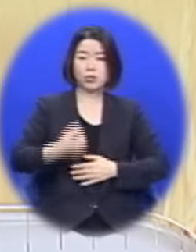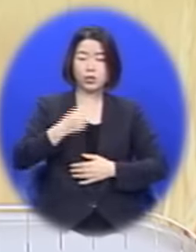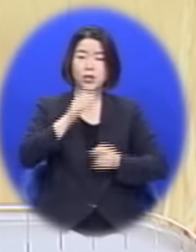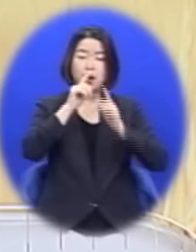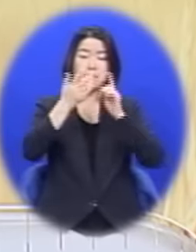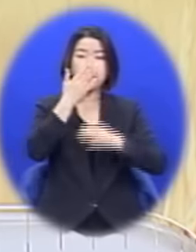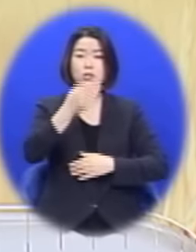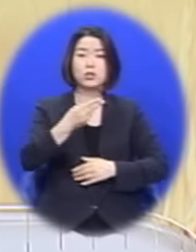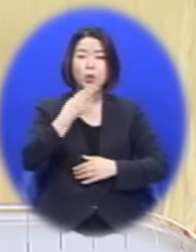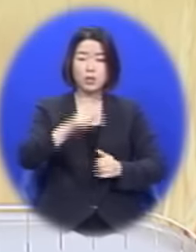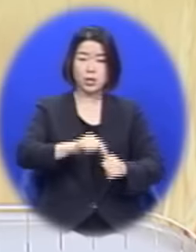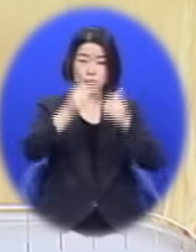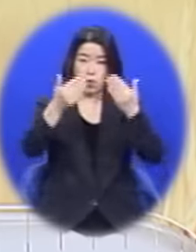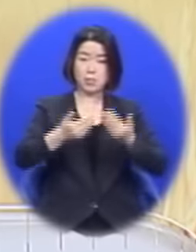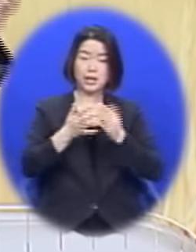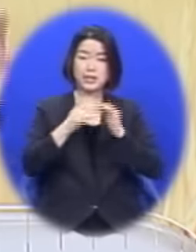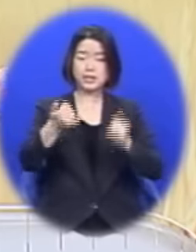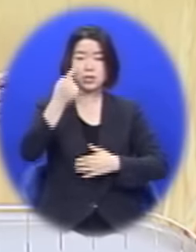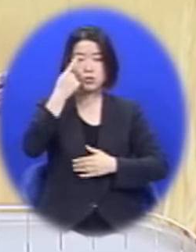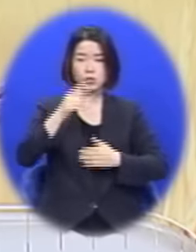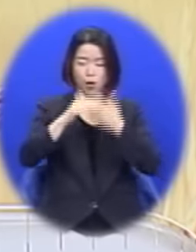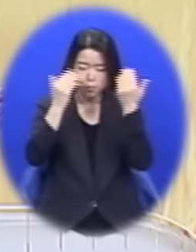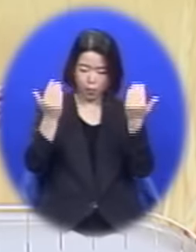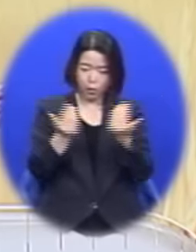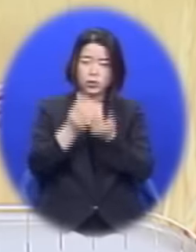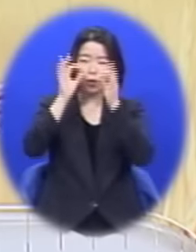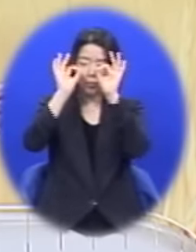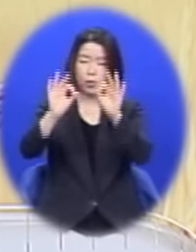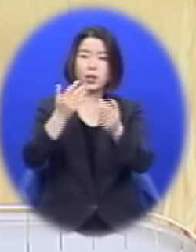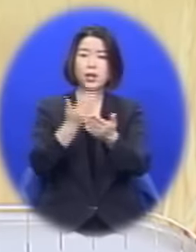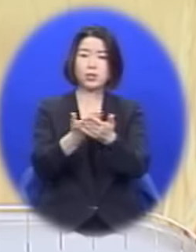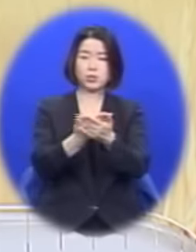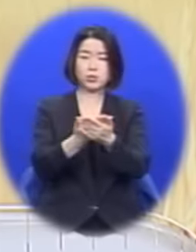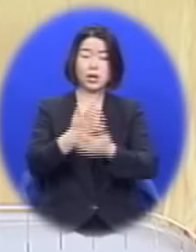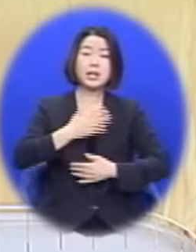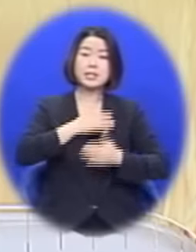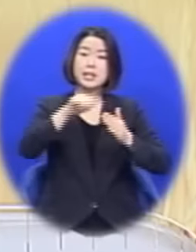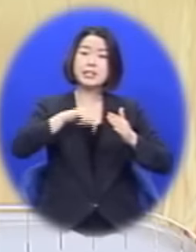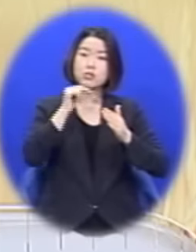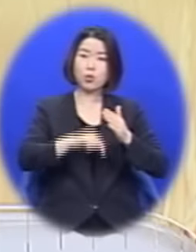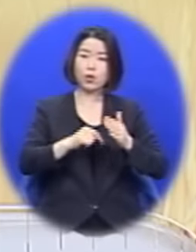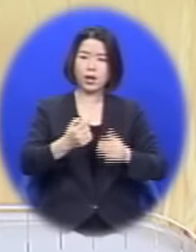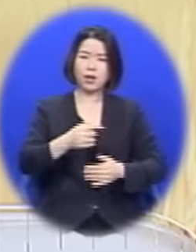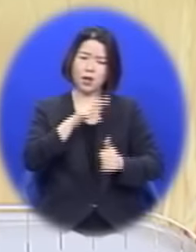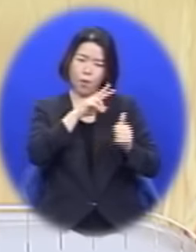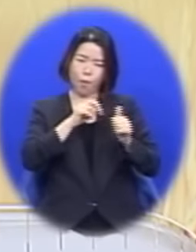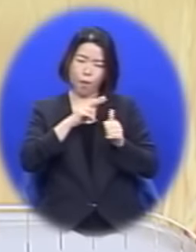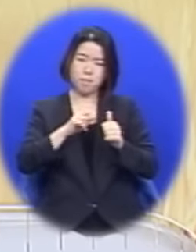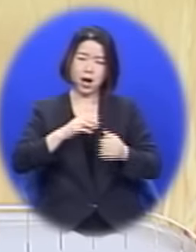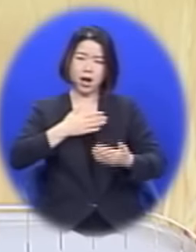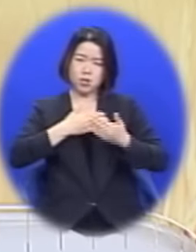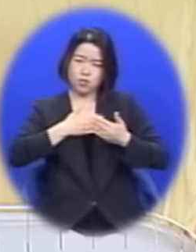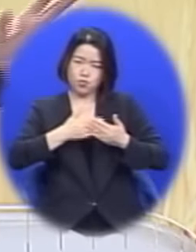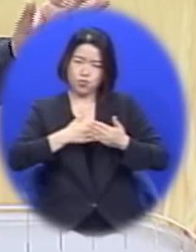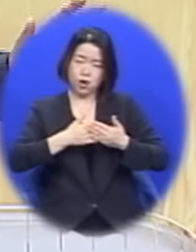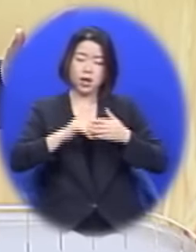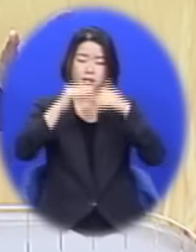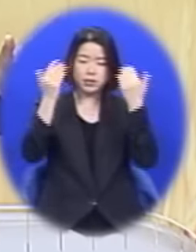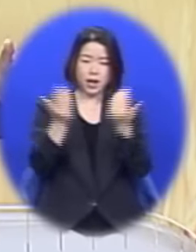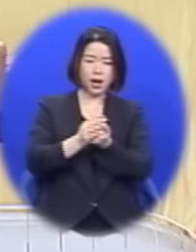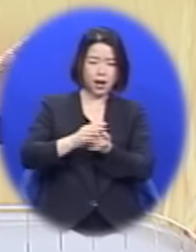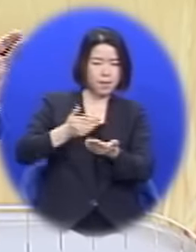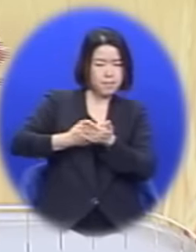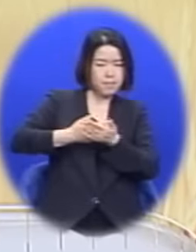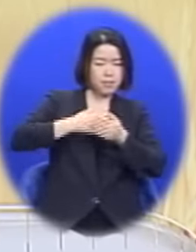없는 구원받은 자의 눈으로 제가 모든 것을 보게 해 주십시오. 제 속에 원망과 두려움 다 떠나가게